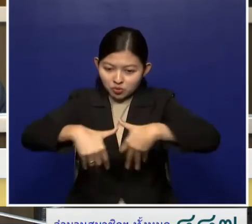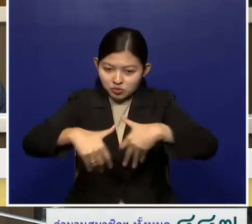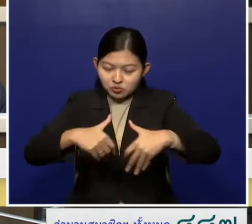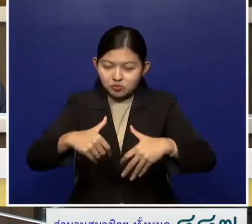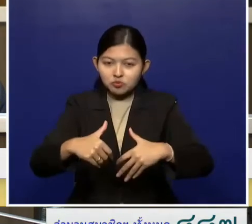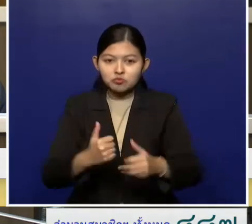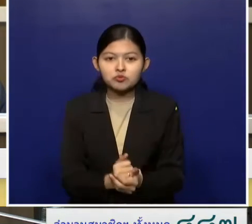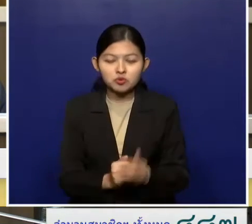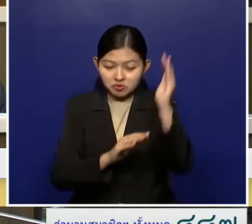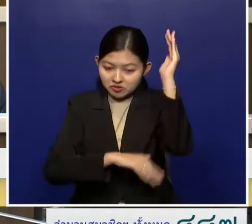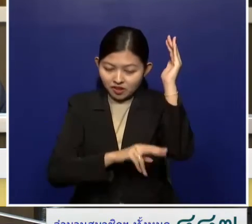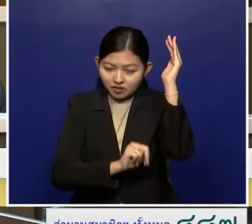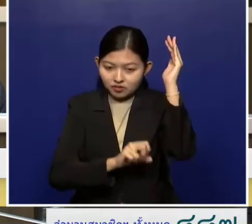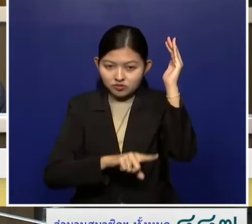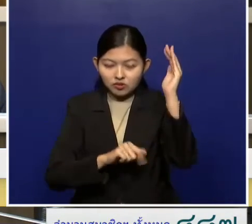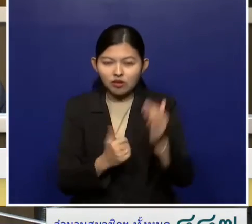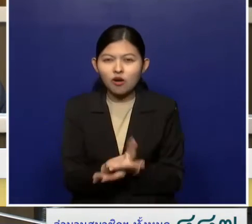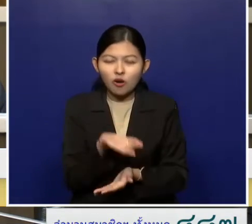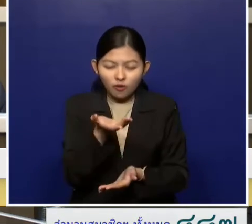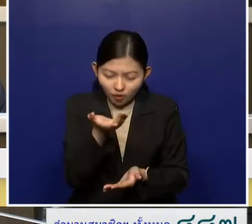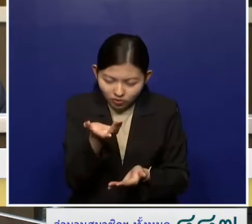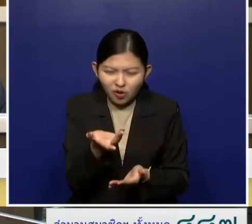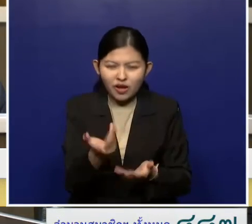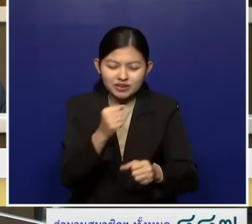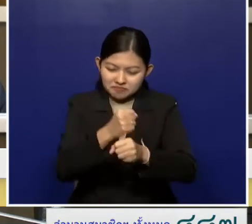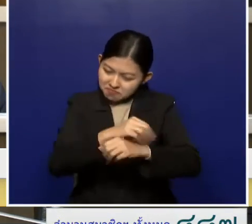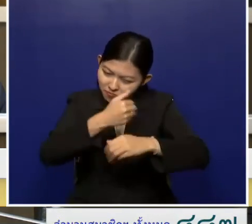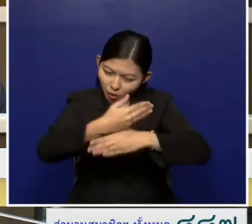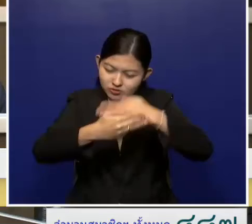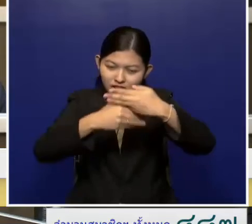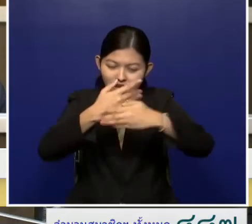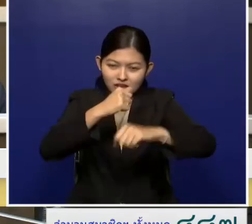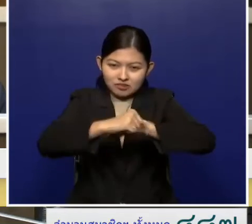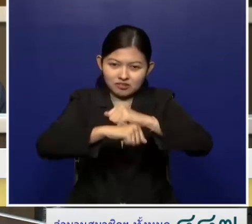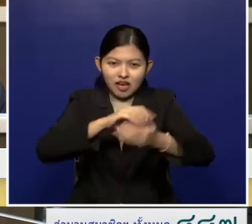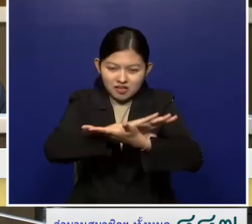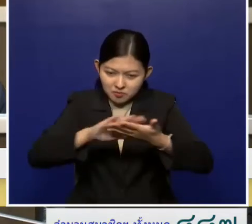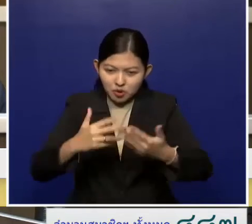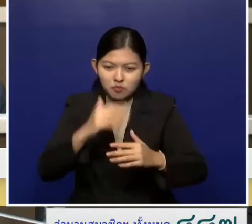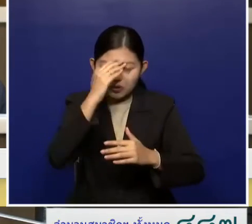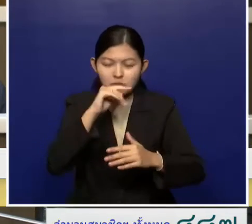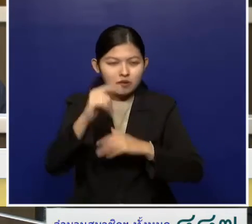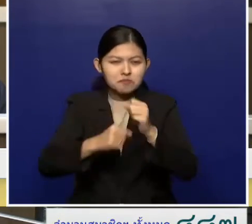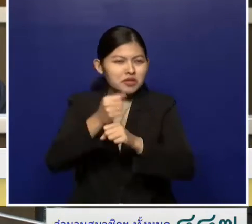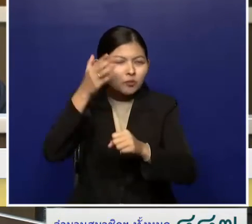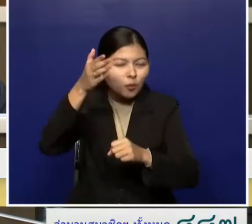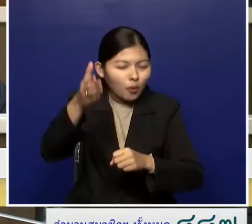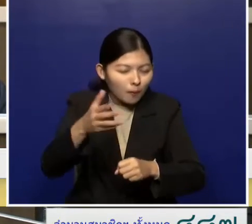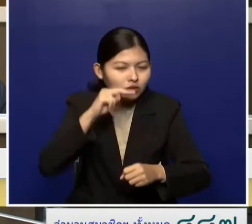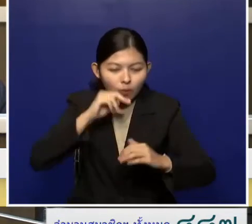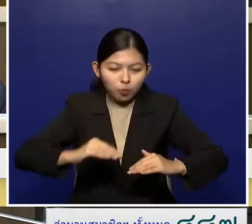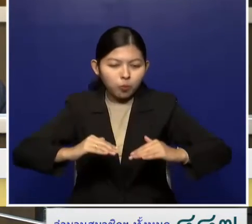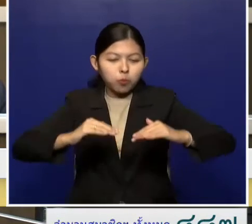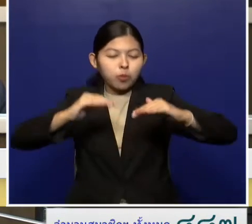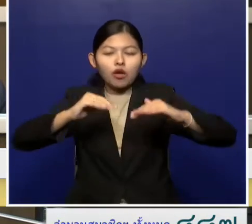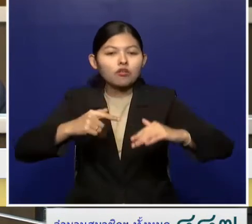เรียกร้อง seek to Strategiesไม่ใช่หนี้ ท่านประทานเพาะฉะนั้